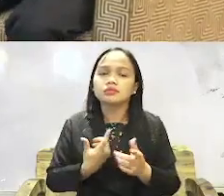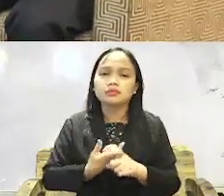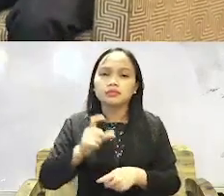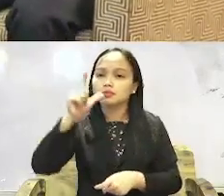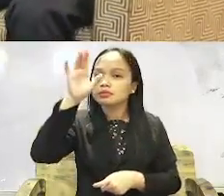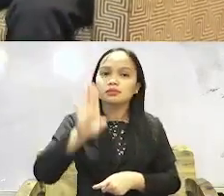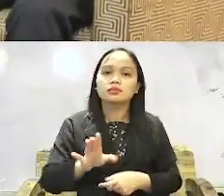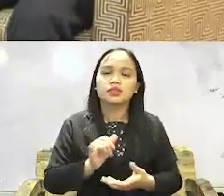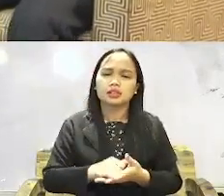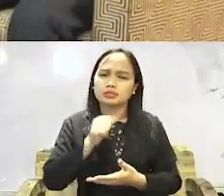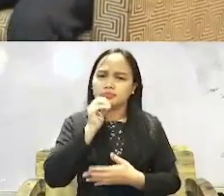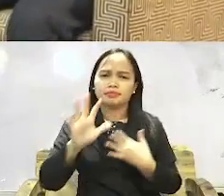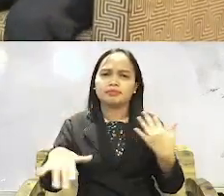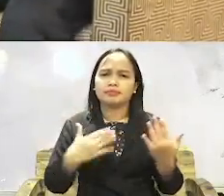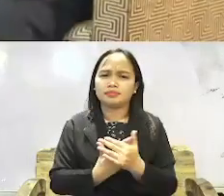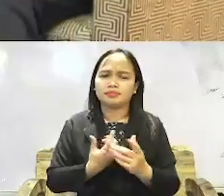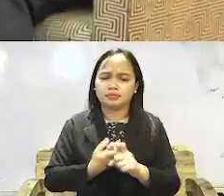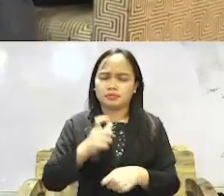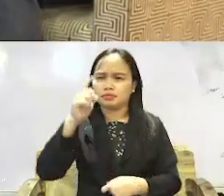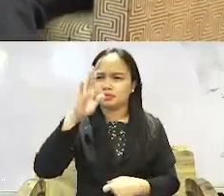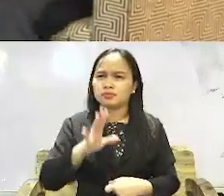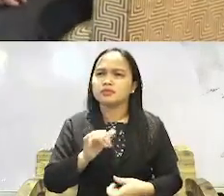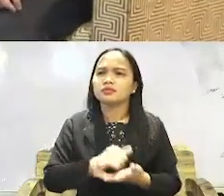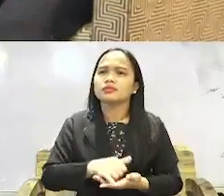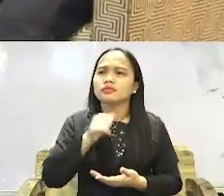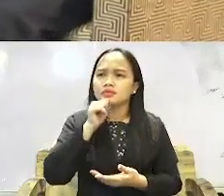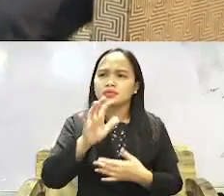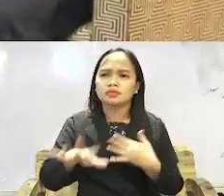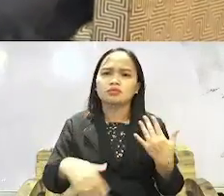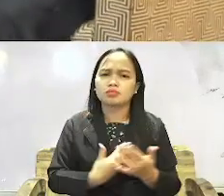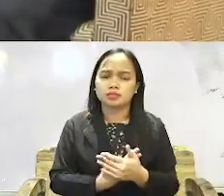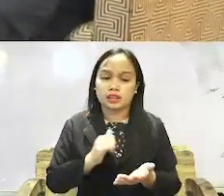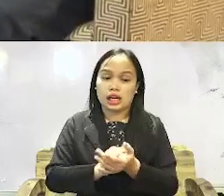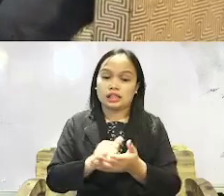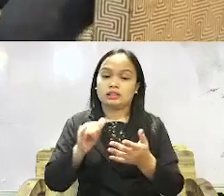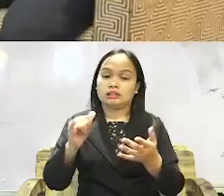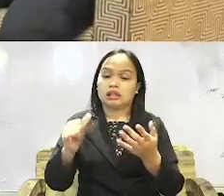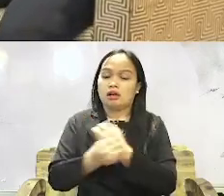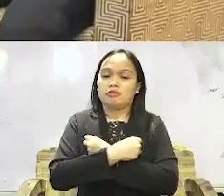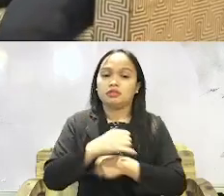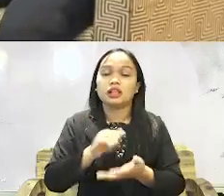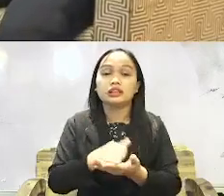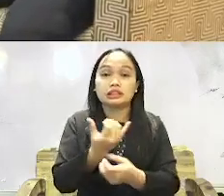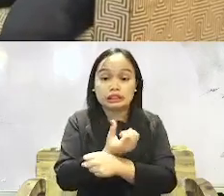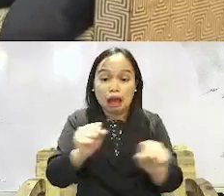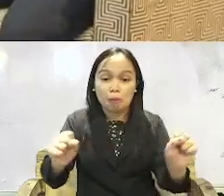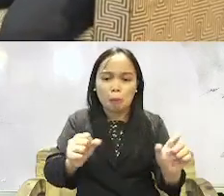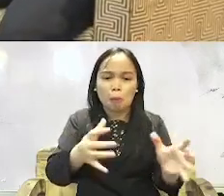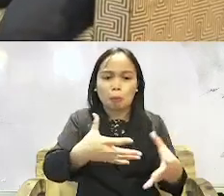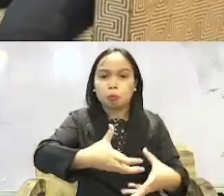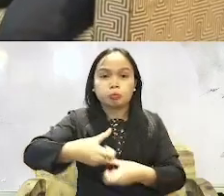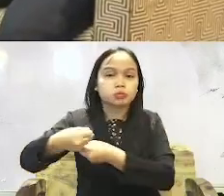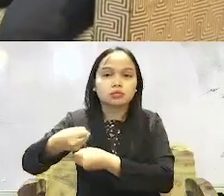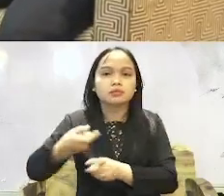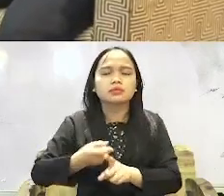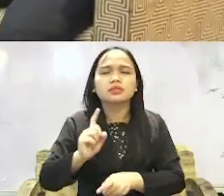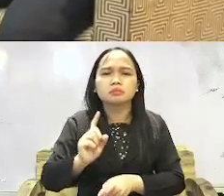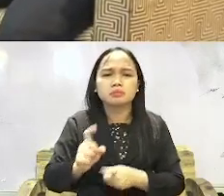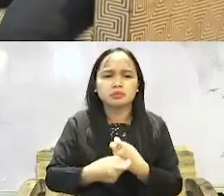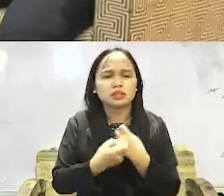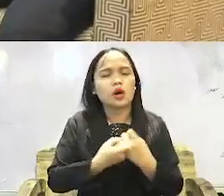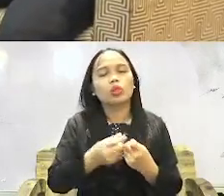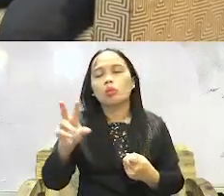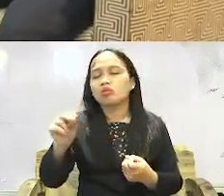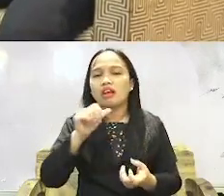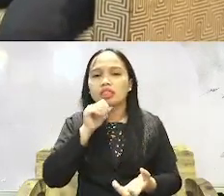Hindi yan pagmamahal na Diyos. Hindi yan yung pagmamahal na nag-ahon sa iyo sa kasalanan, kundi yan yung pagmamahal. Eh,